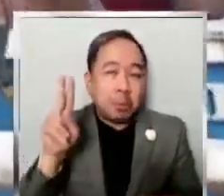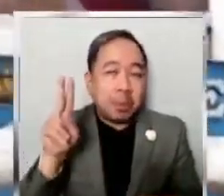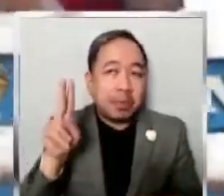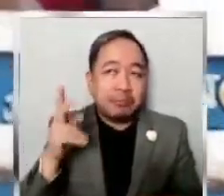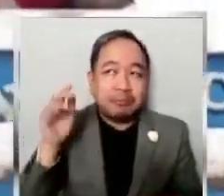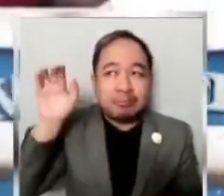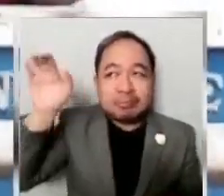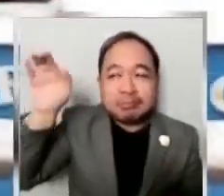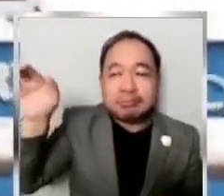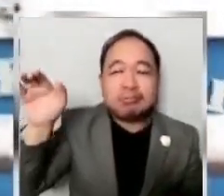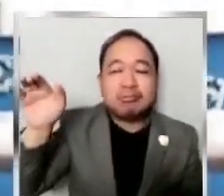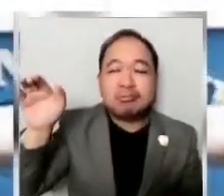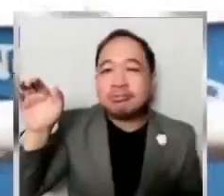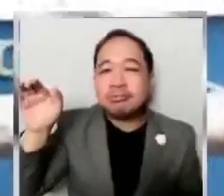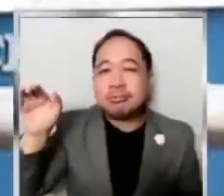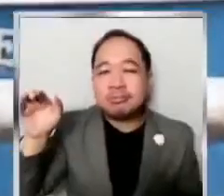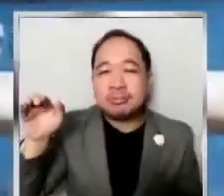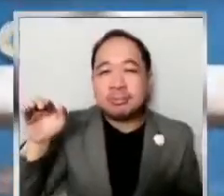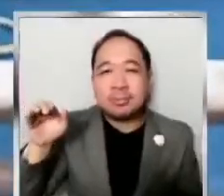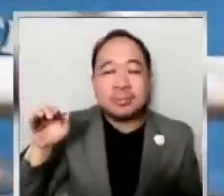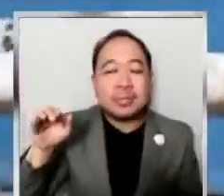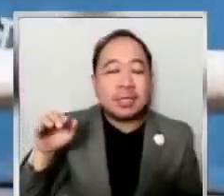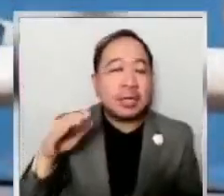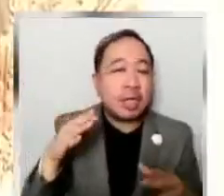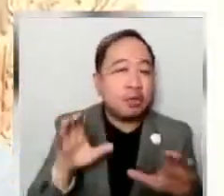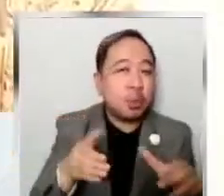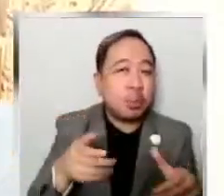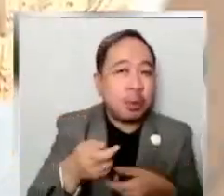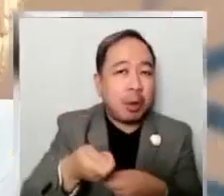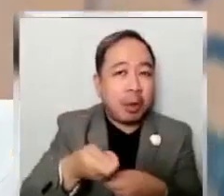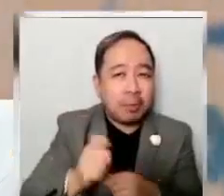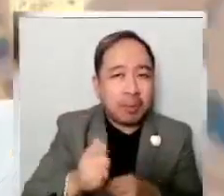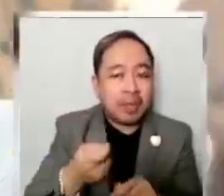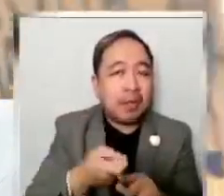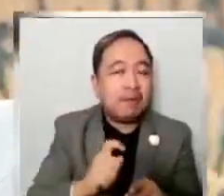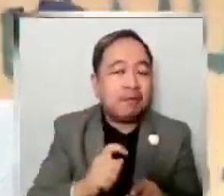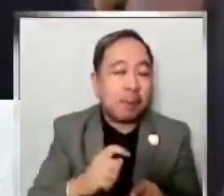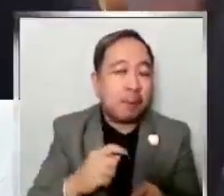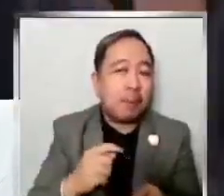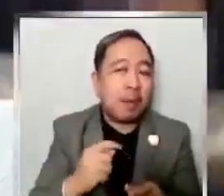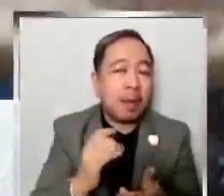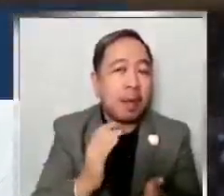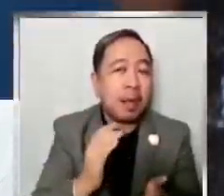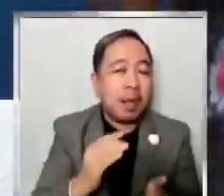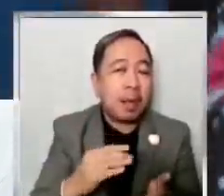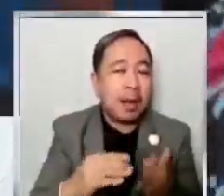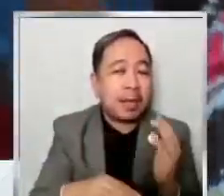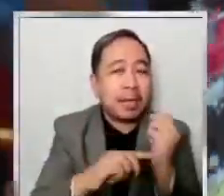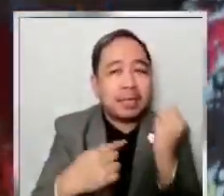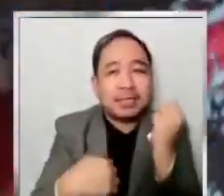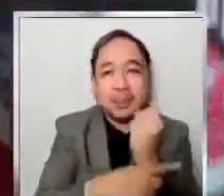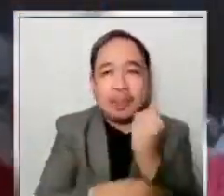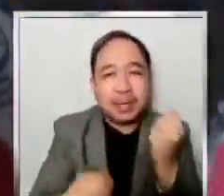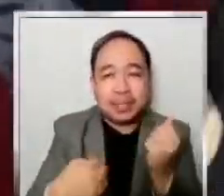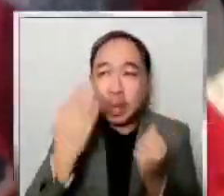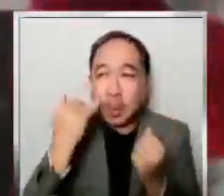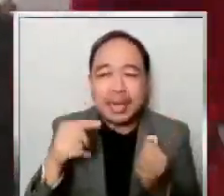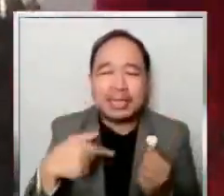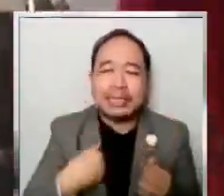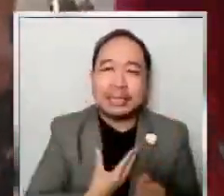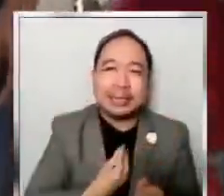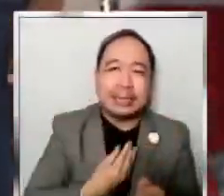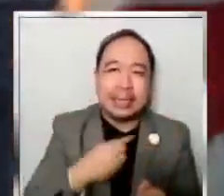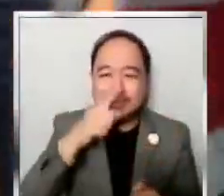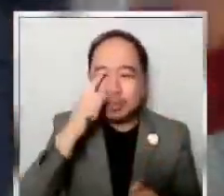sa Zambales na patuloy raw na nakakaranas ng pangaharas mula sa mga barko ng China sa Scarborough o Panatag Shoal. Ang pinakahuli